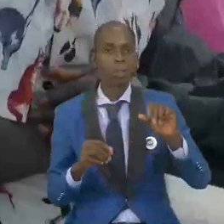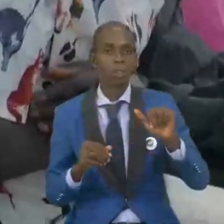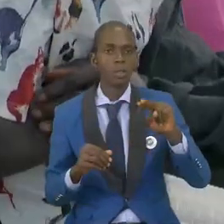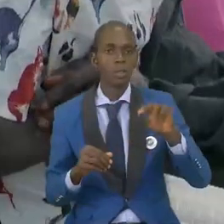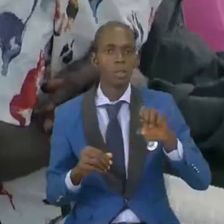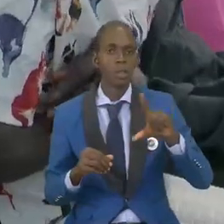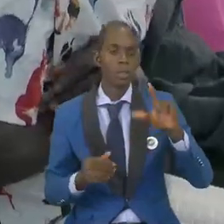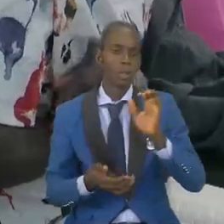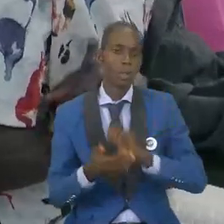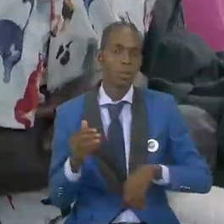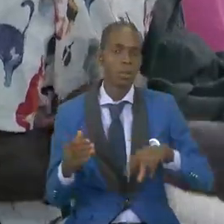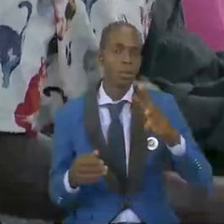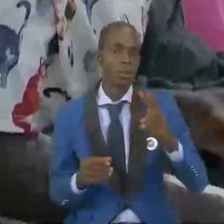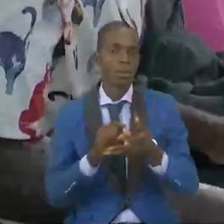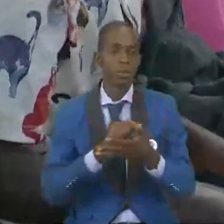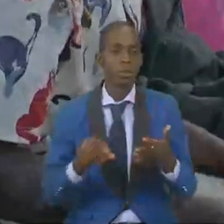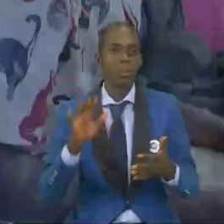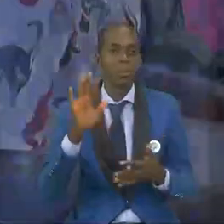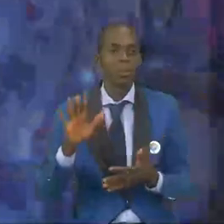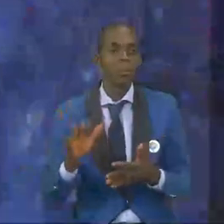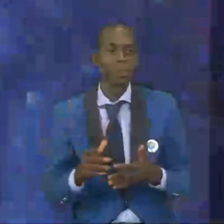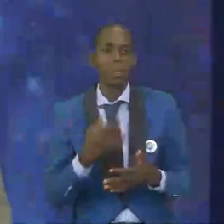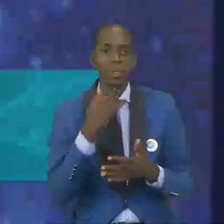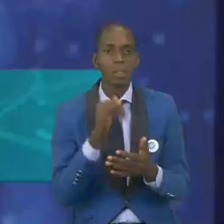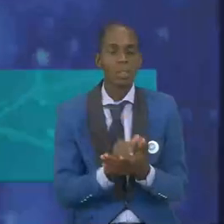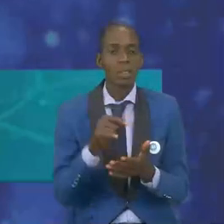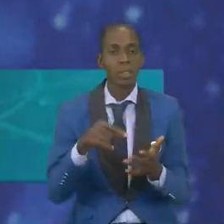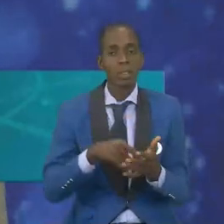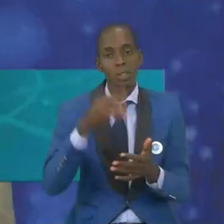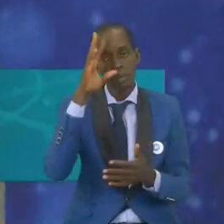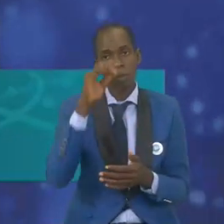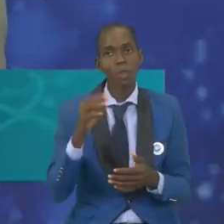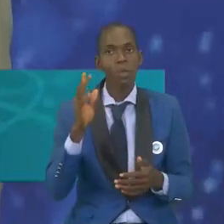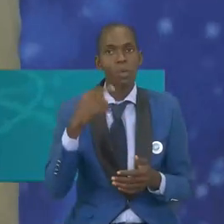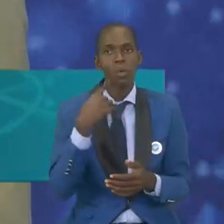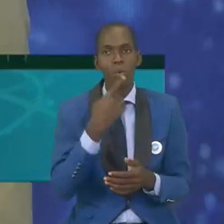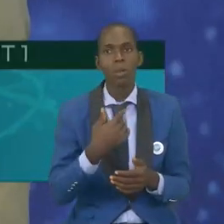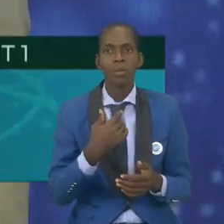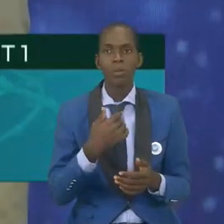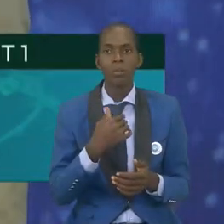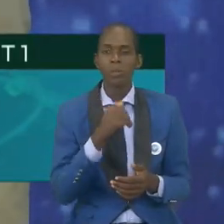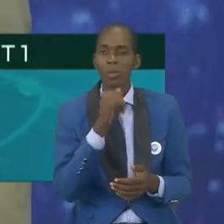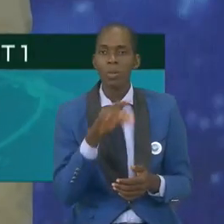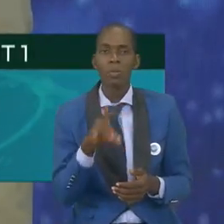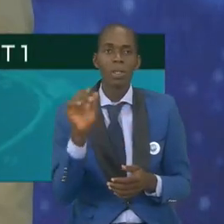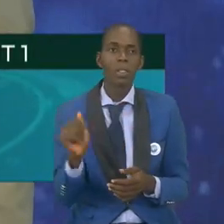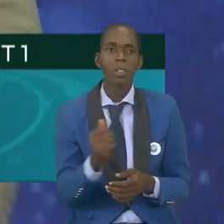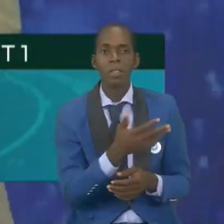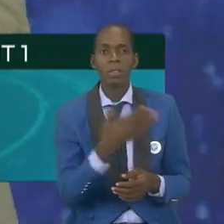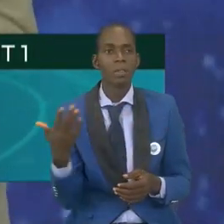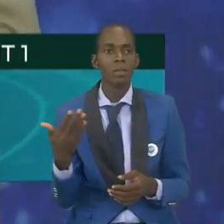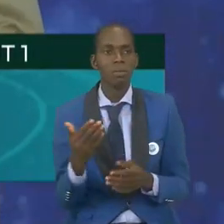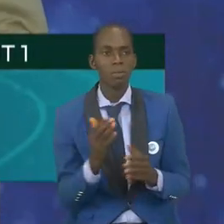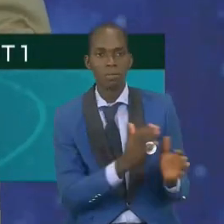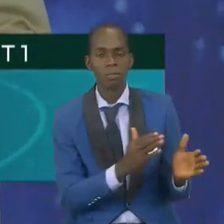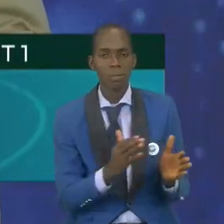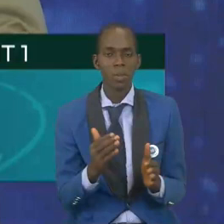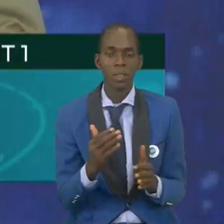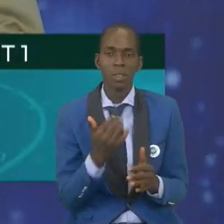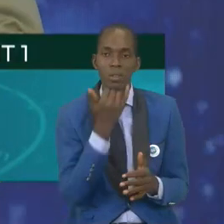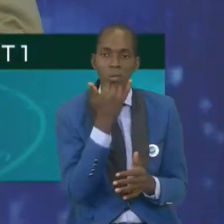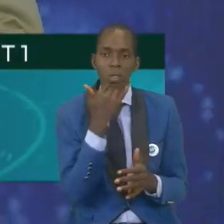Voyons Daniel chapitre 6, verset 5. Et ces hommes dirent, nous ne trouverons aucune